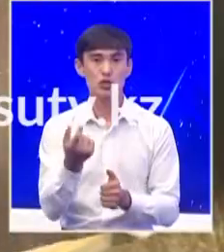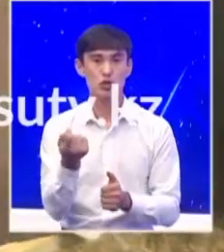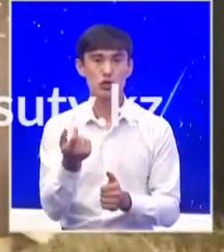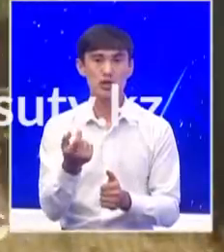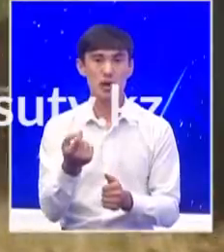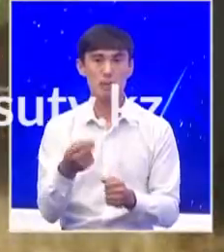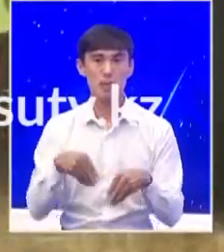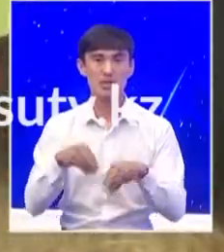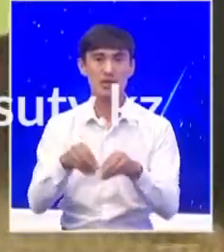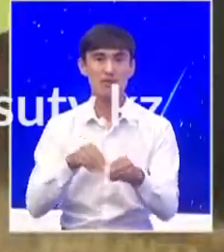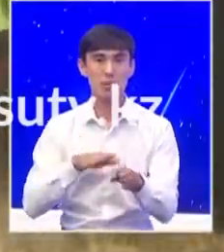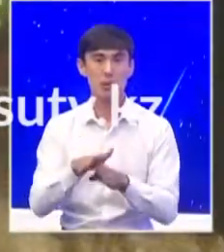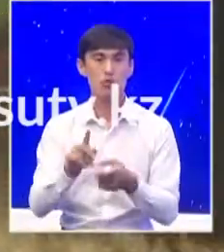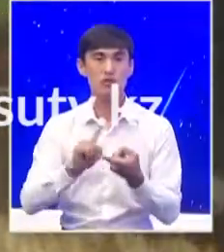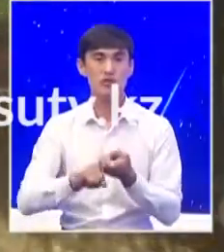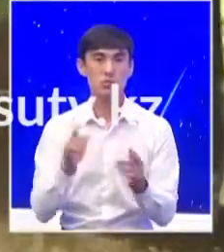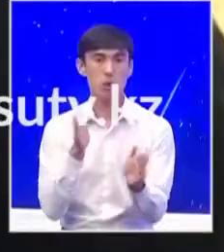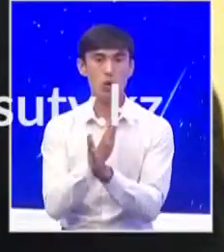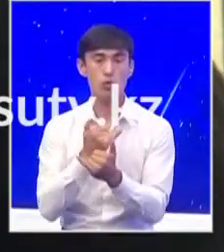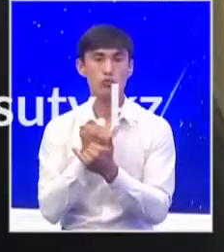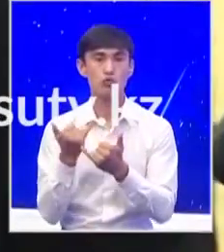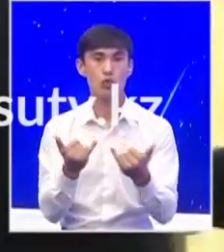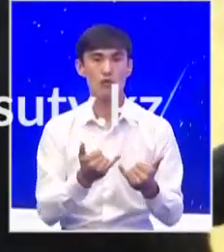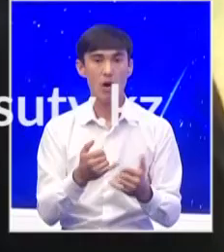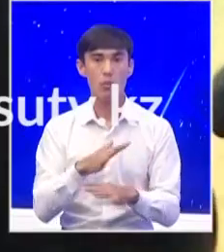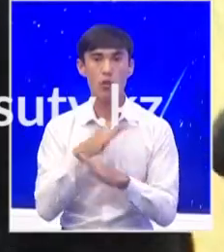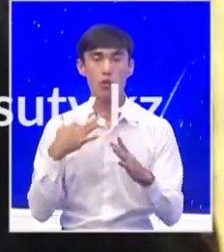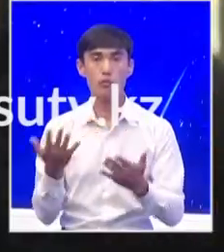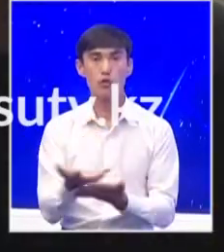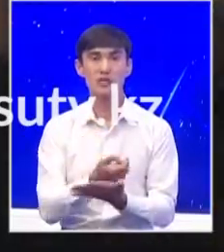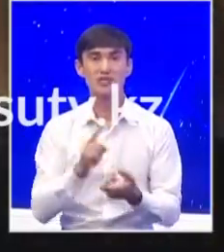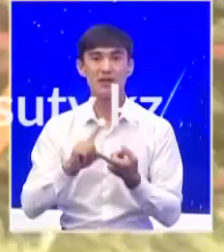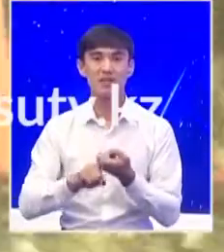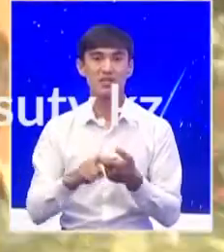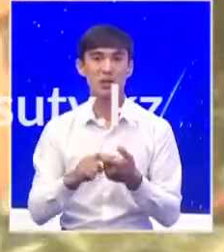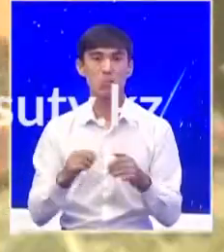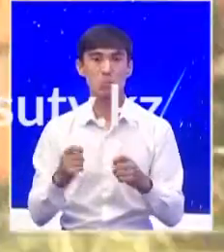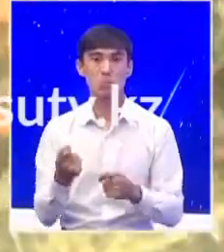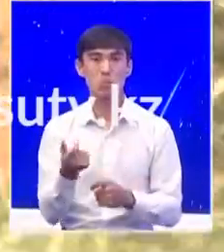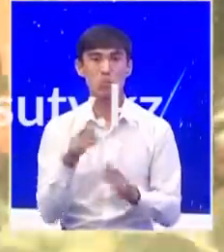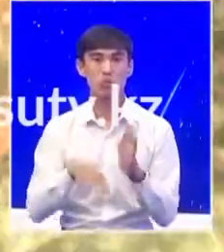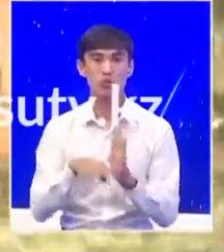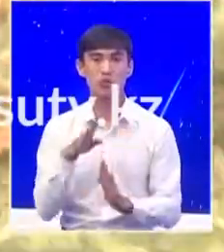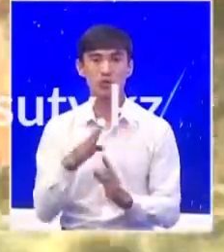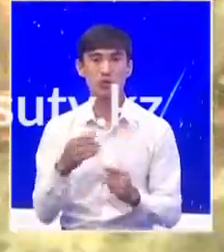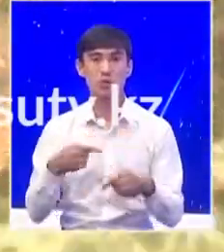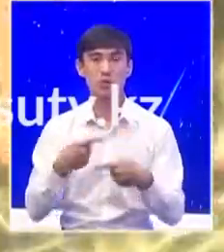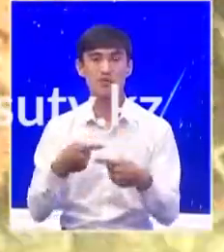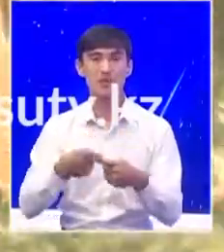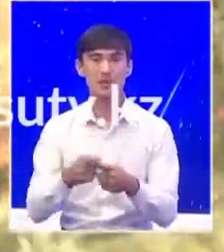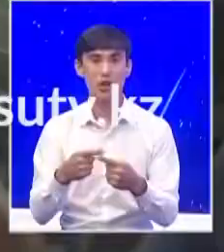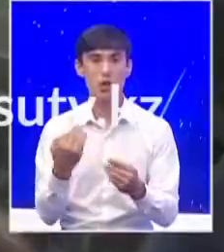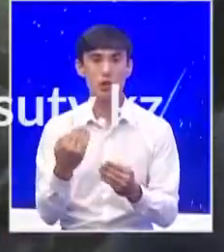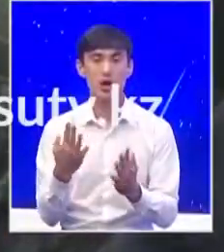Богаре напрямую связаны с погодными условиями. Однако во многом урожайность зависит от продуктивности семян и применяемых технологий. И,